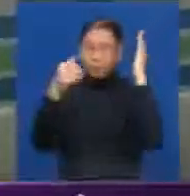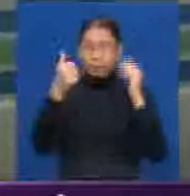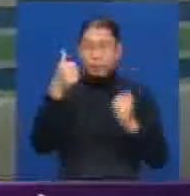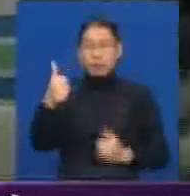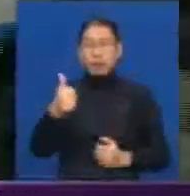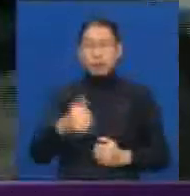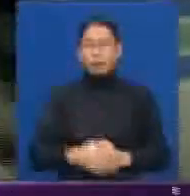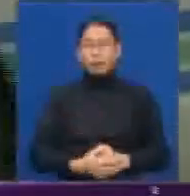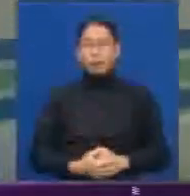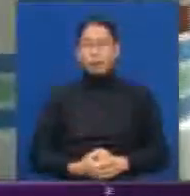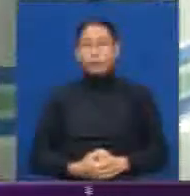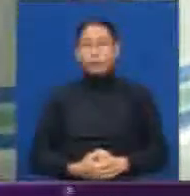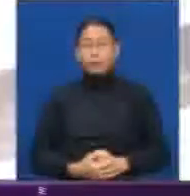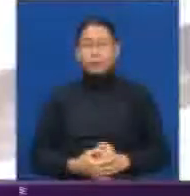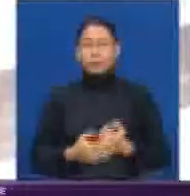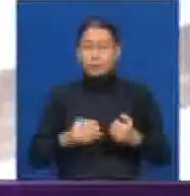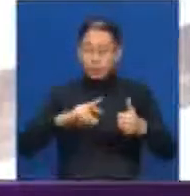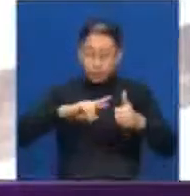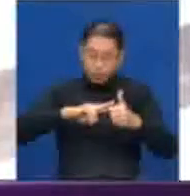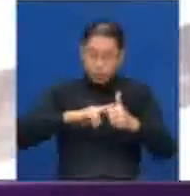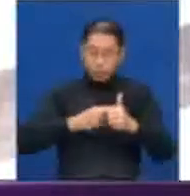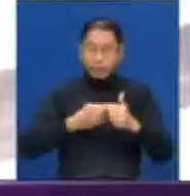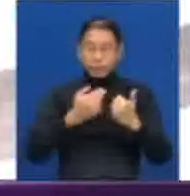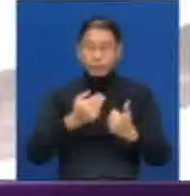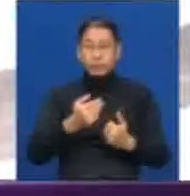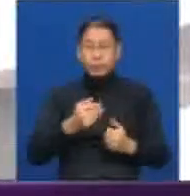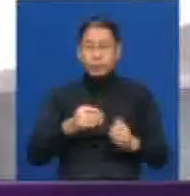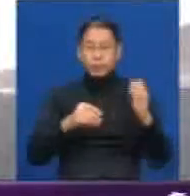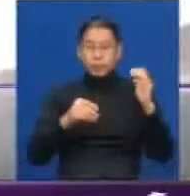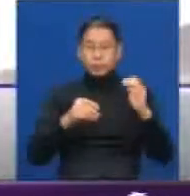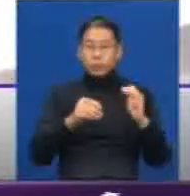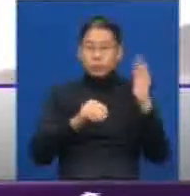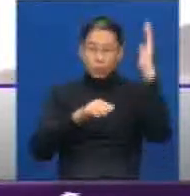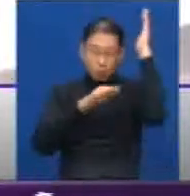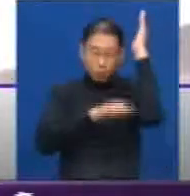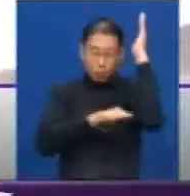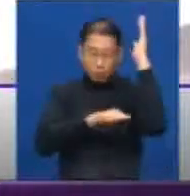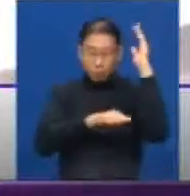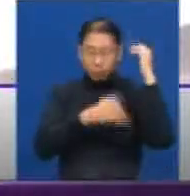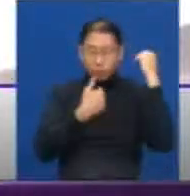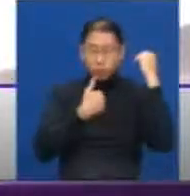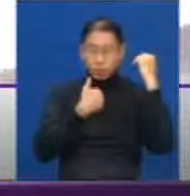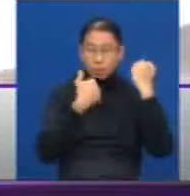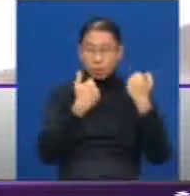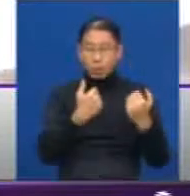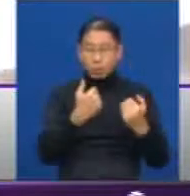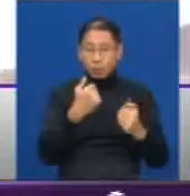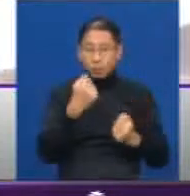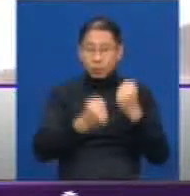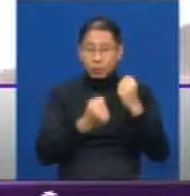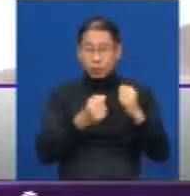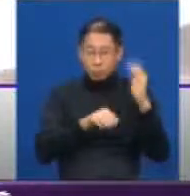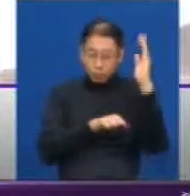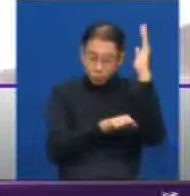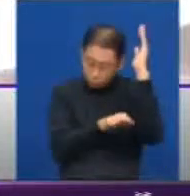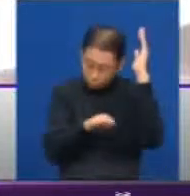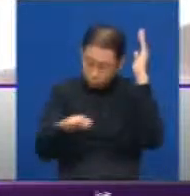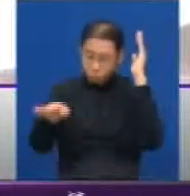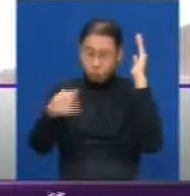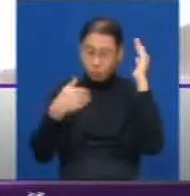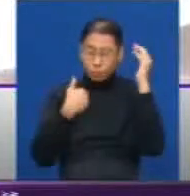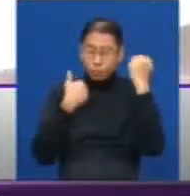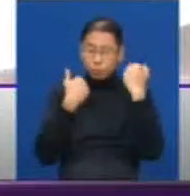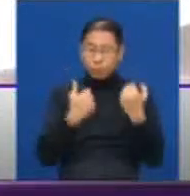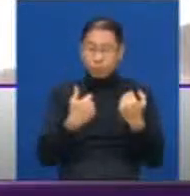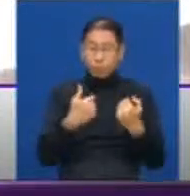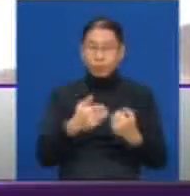มายทันที นี่เขาเริ่มบอกว่าที่จอดมักกะสันใช่ไหมเวลามีผู้โดยสารเข้ามารับที่นี่ทีก็ไปเลยเตรียมผู้